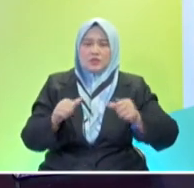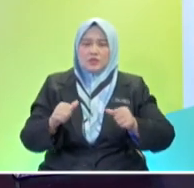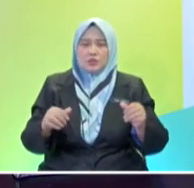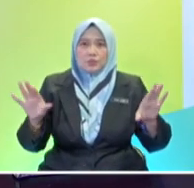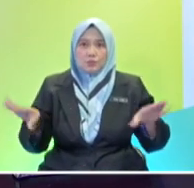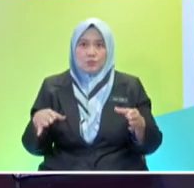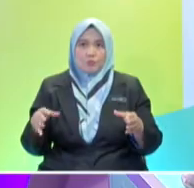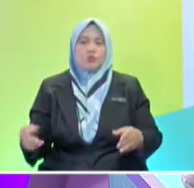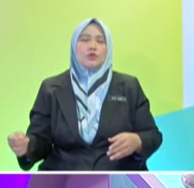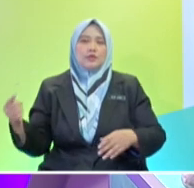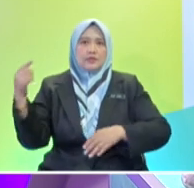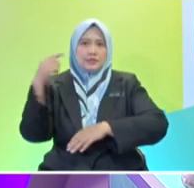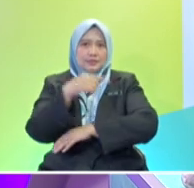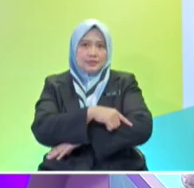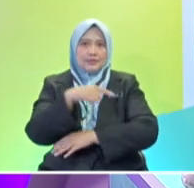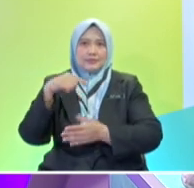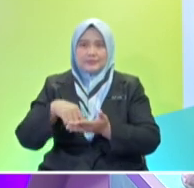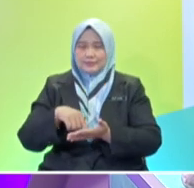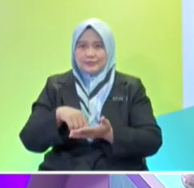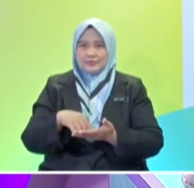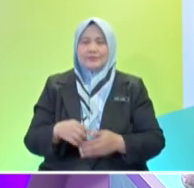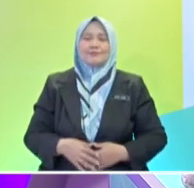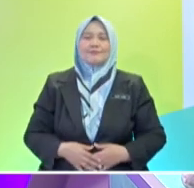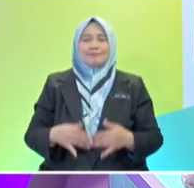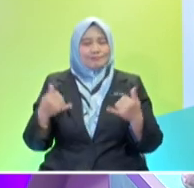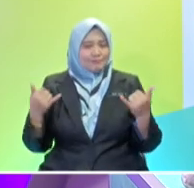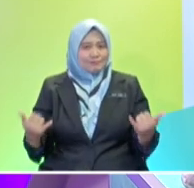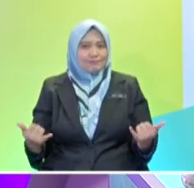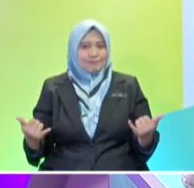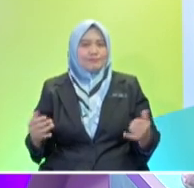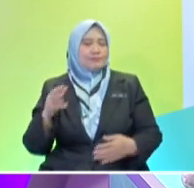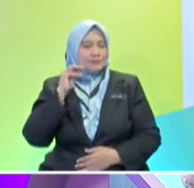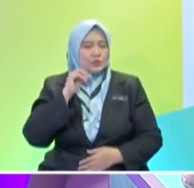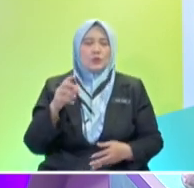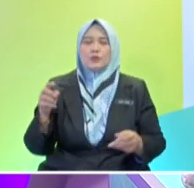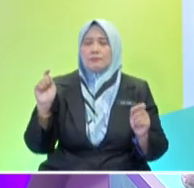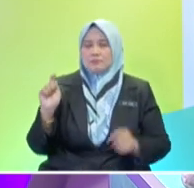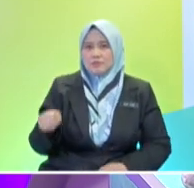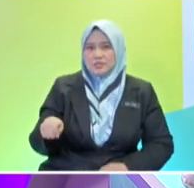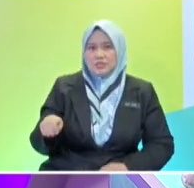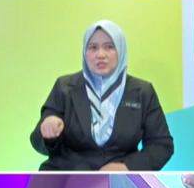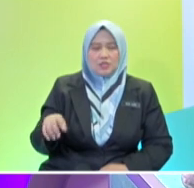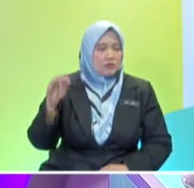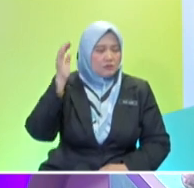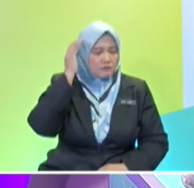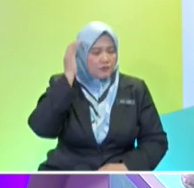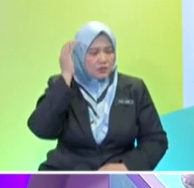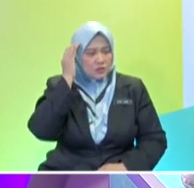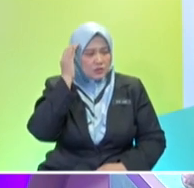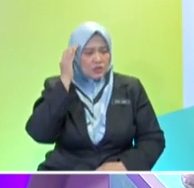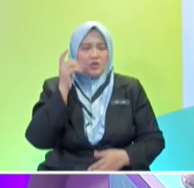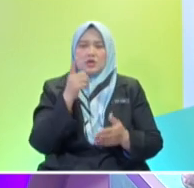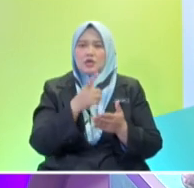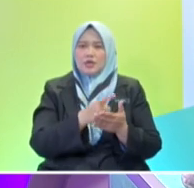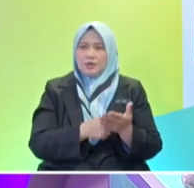ini, aktiviti yang sangat menarik untuk Mira lakukan di mana Mira perlu berfikir dengan berhati-hati bagi